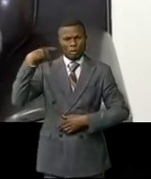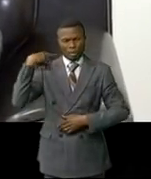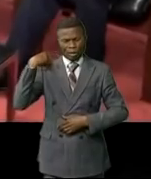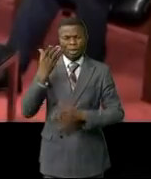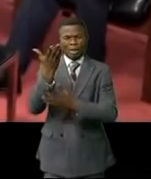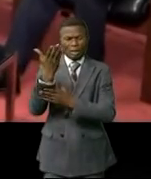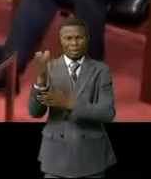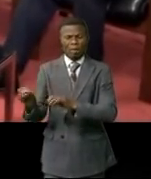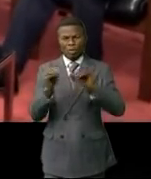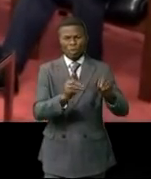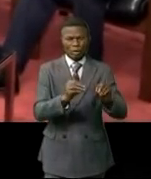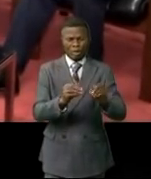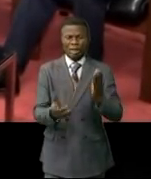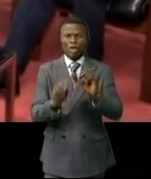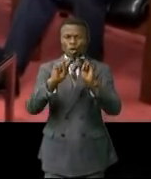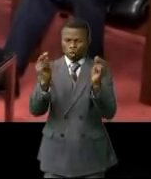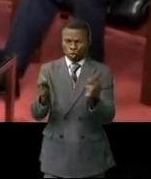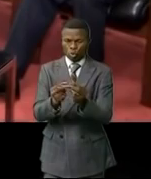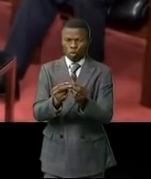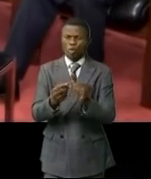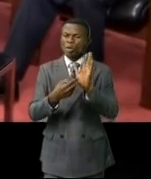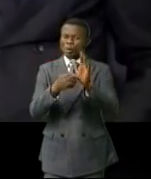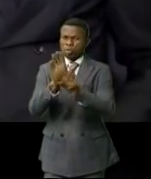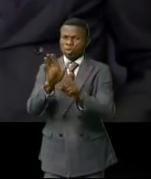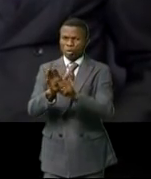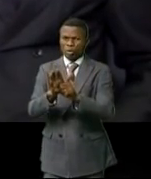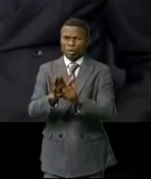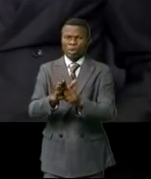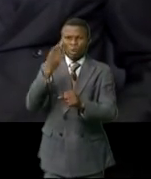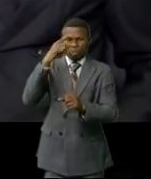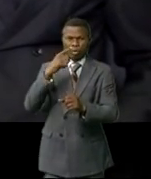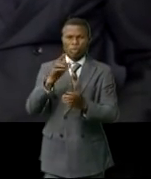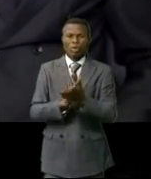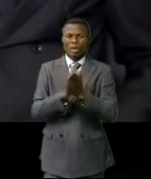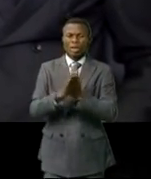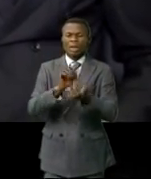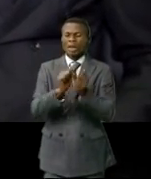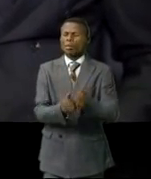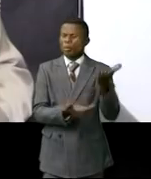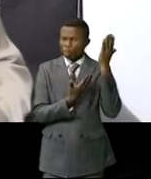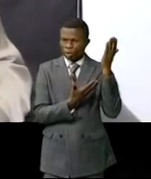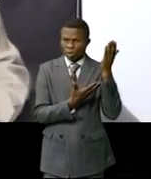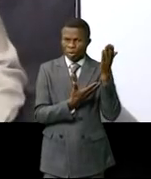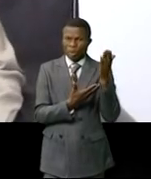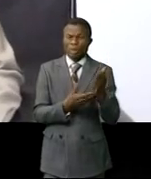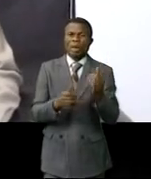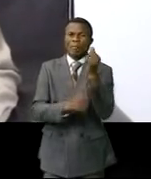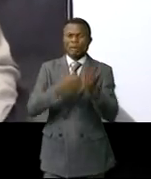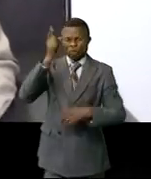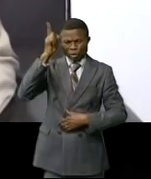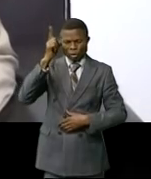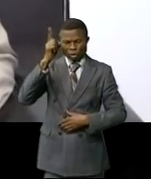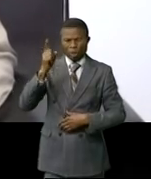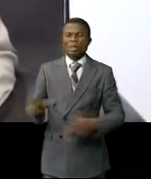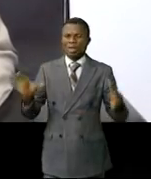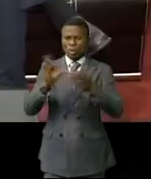la mise en place d'une structure représentative pour cogiter sur des questions essentielles. La personne ressource pour